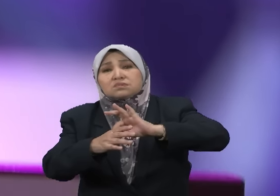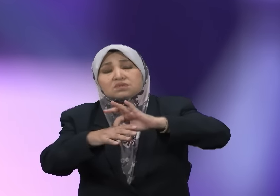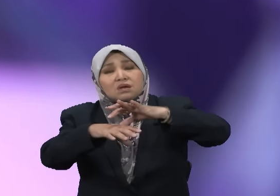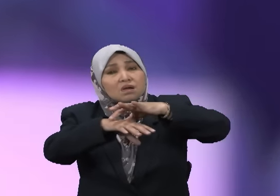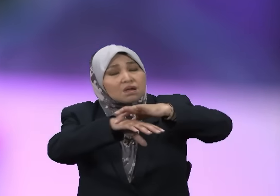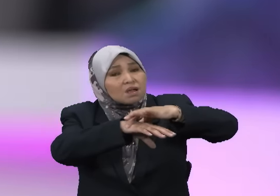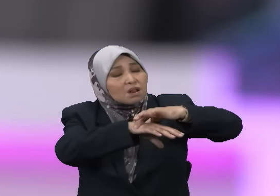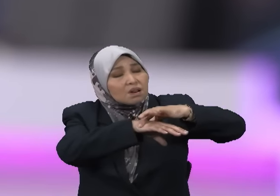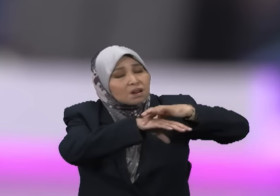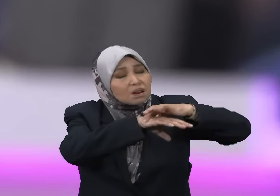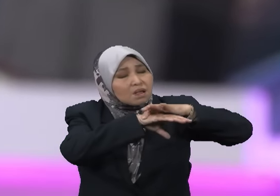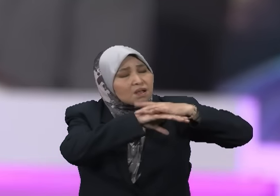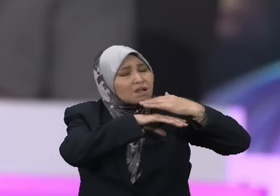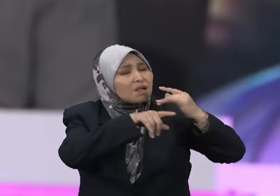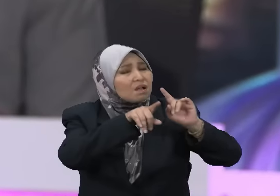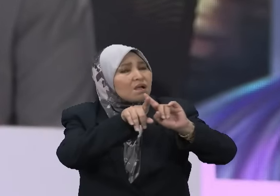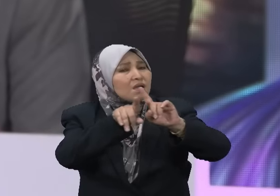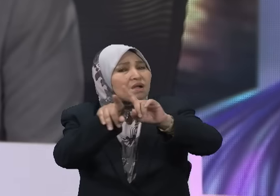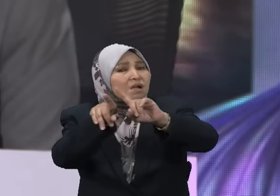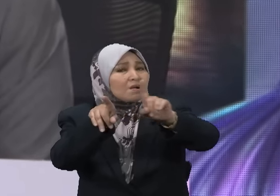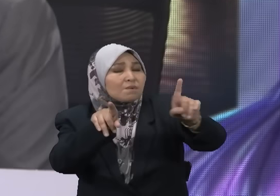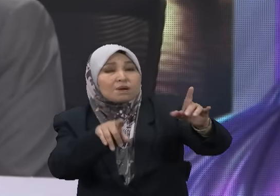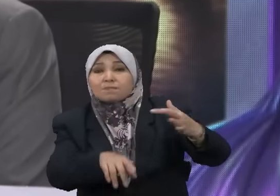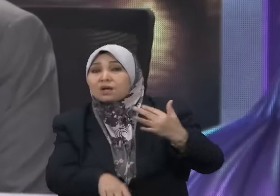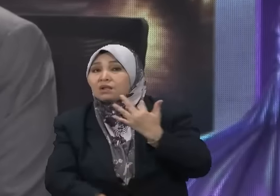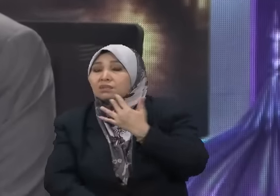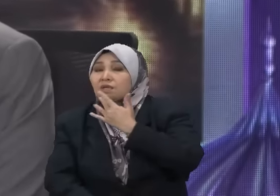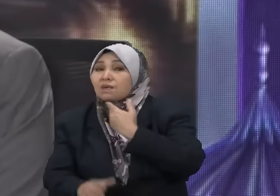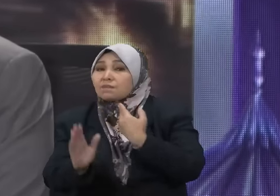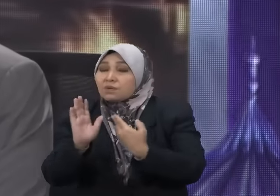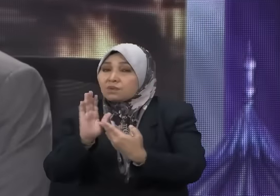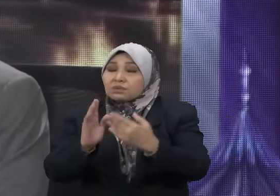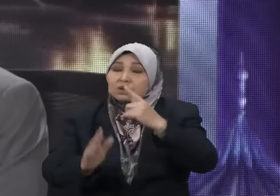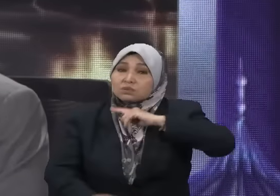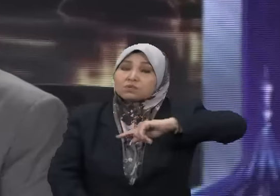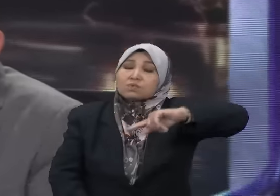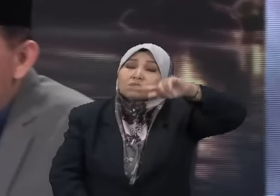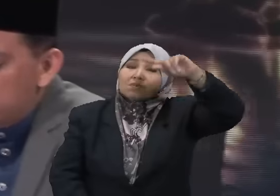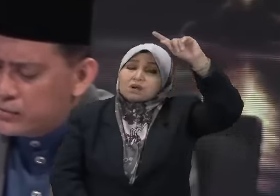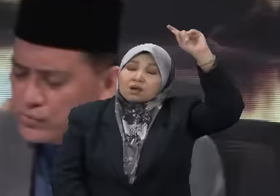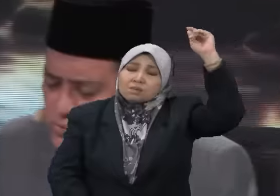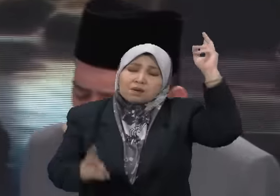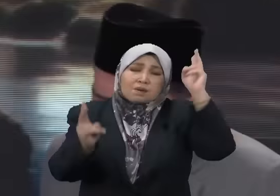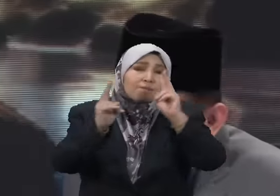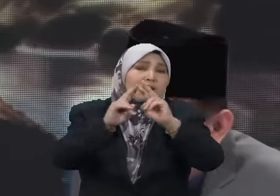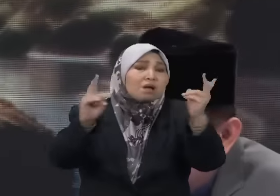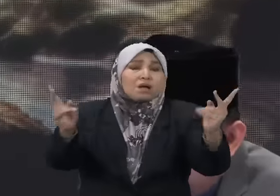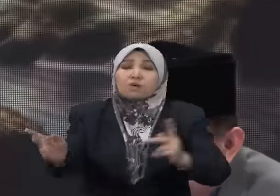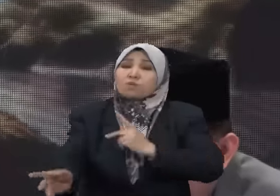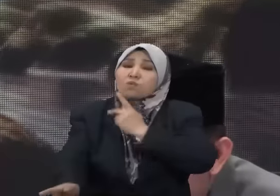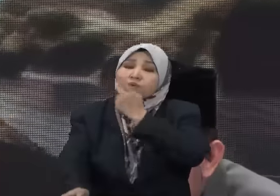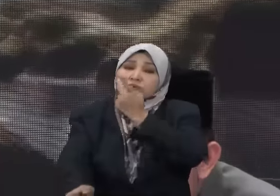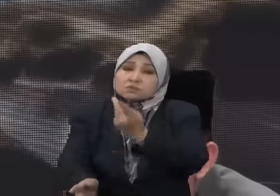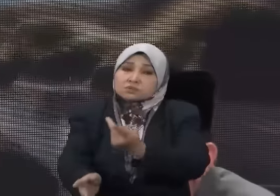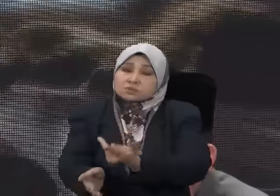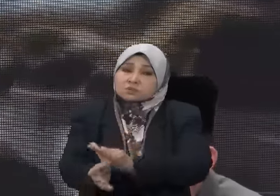alam puspa warna, bukti Tuhan Maha Kuasa.